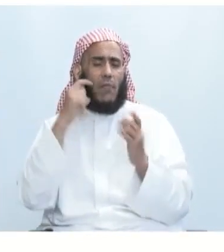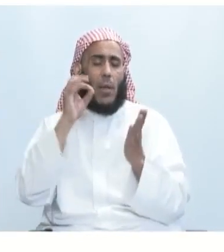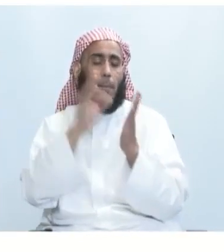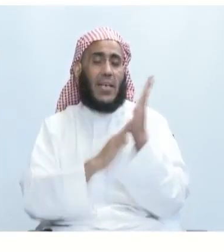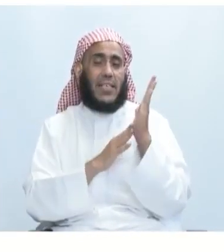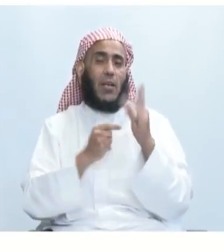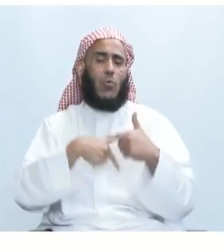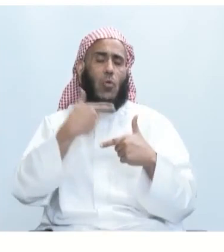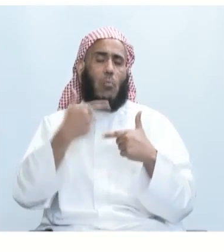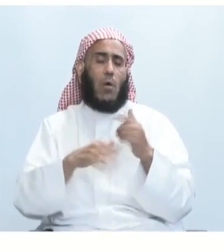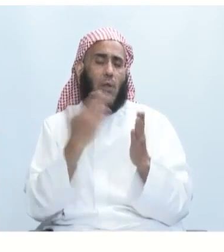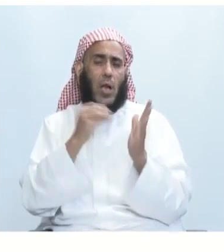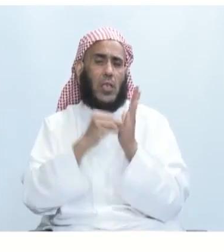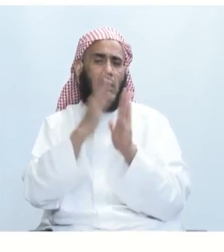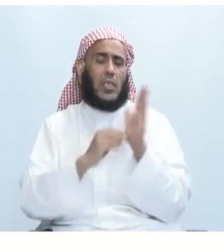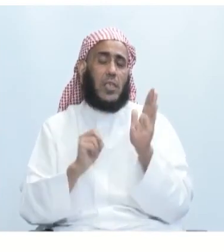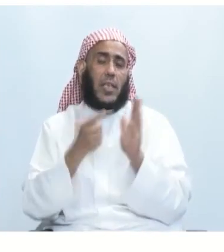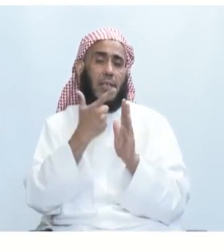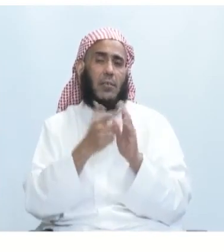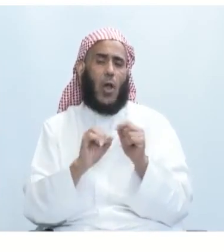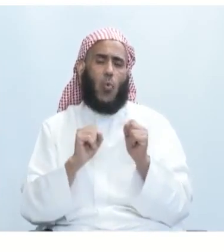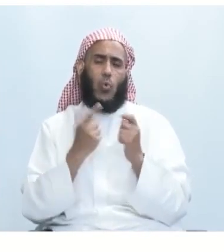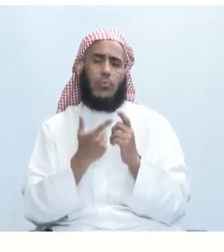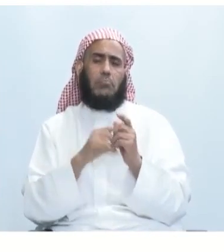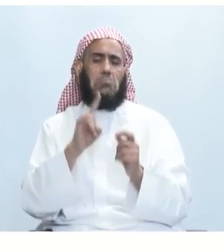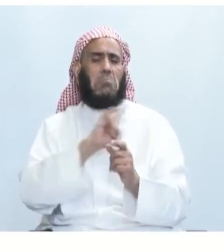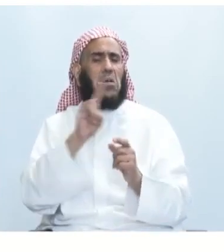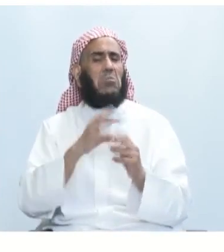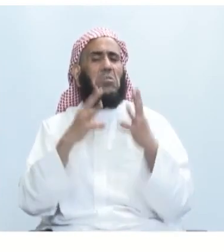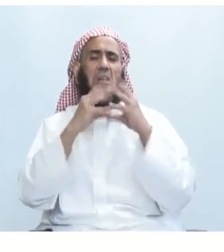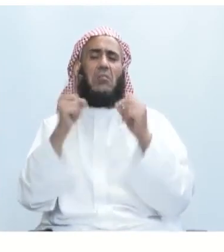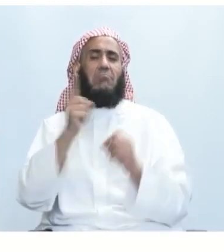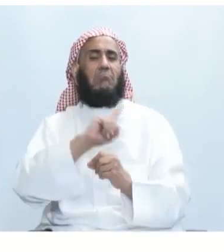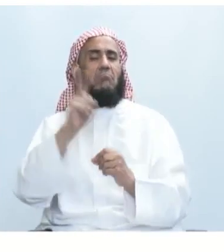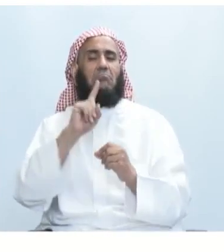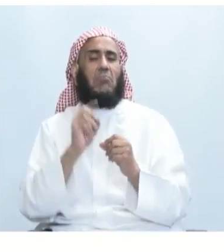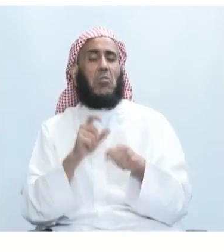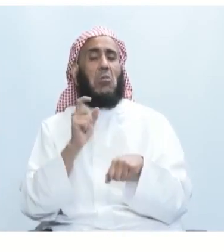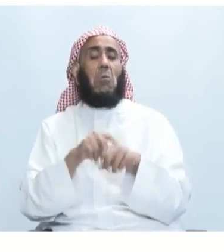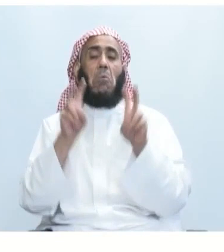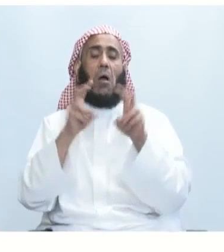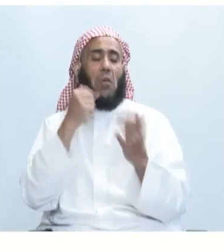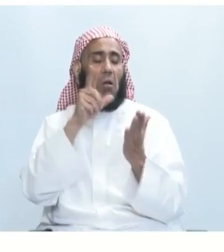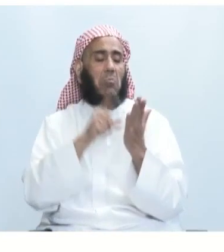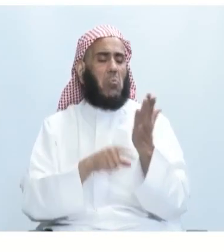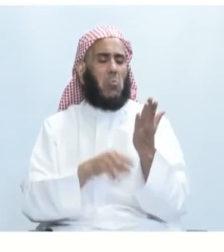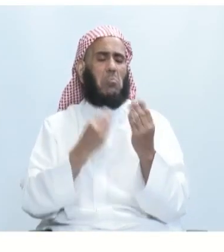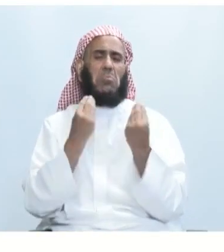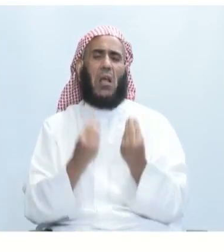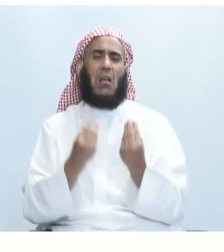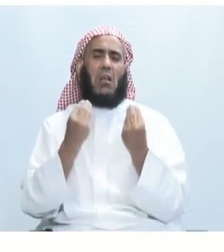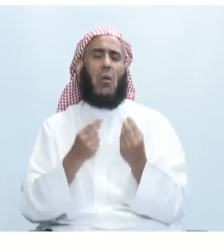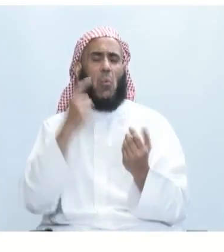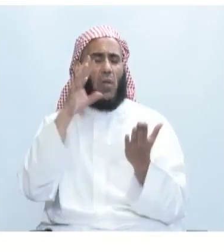النص ومن ثم فان قراءه النص السريعه العجله لا تعد تحليلا ا اذا وقف القارئ على النص وقفه متانيه